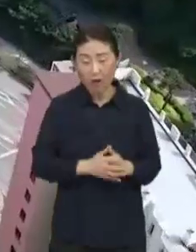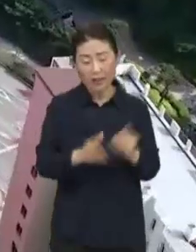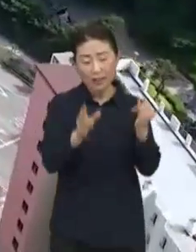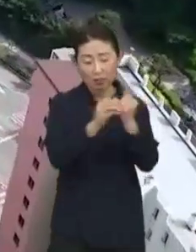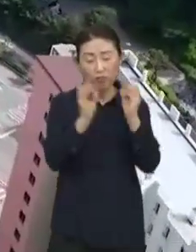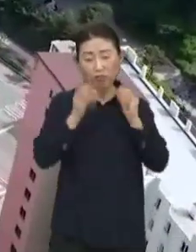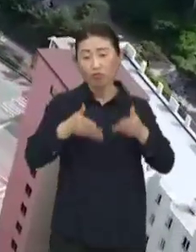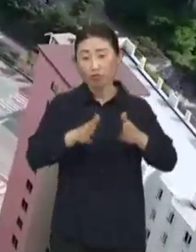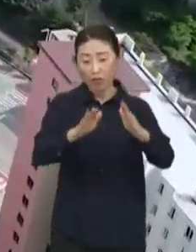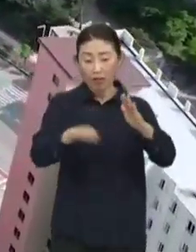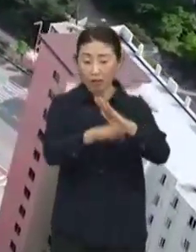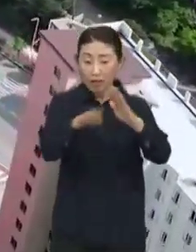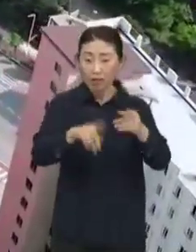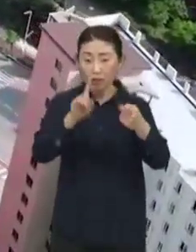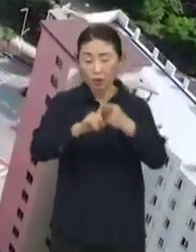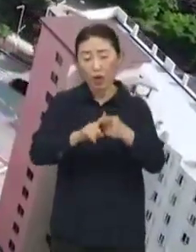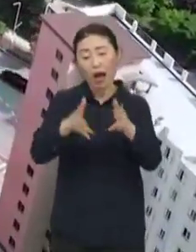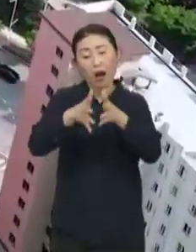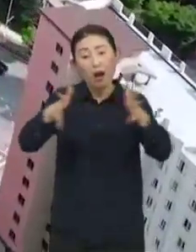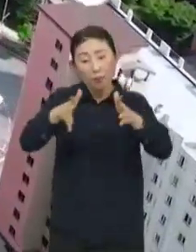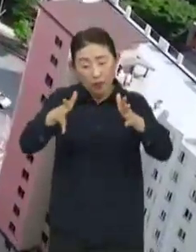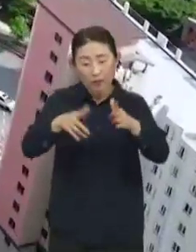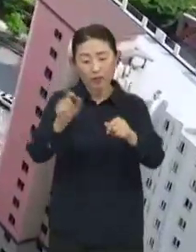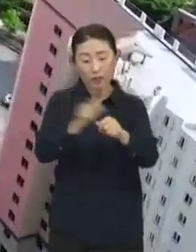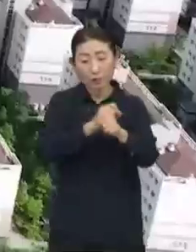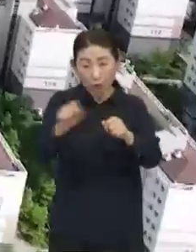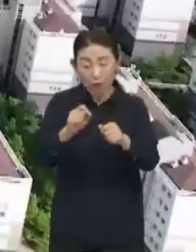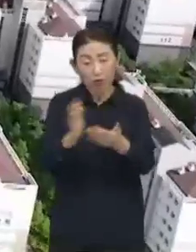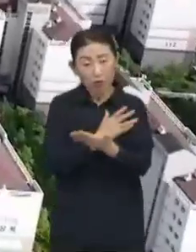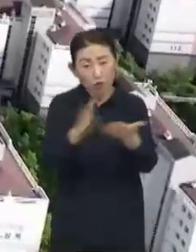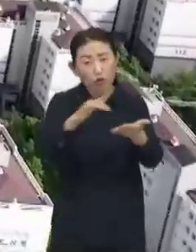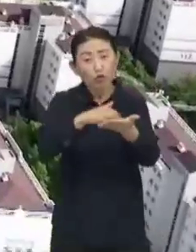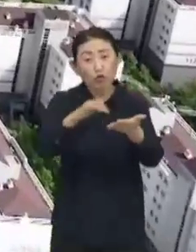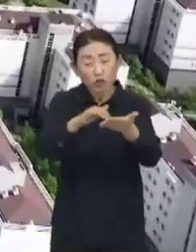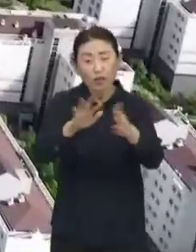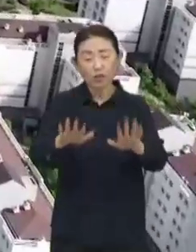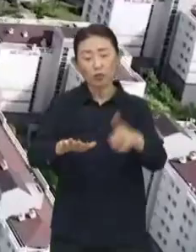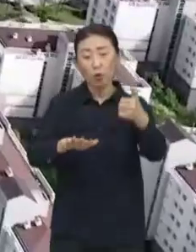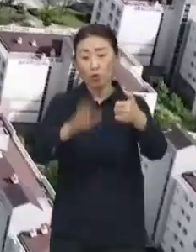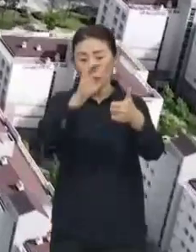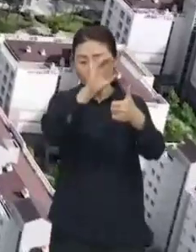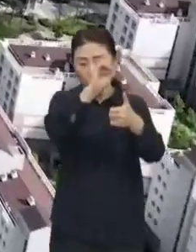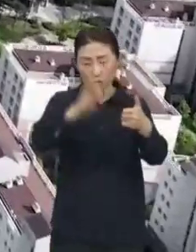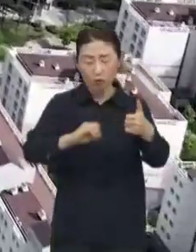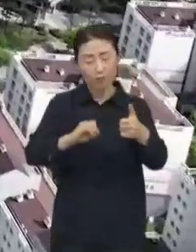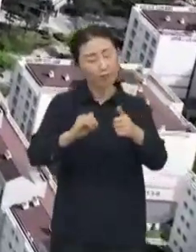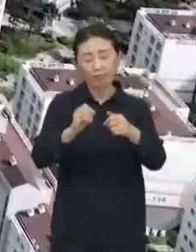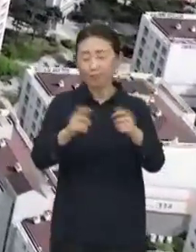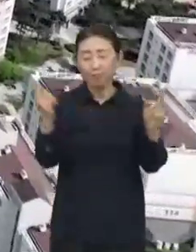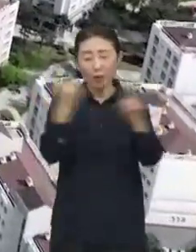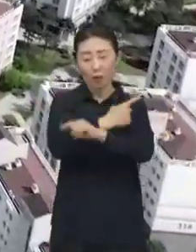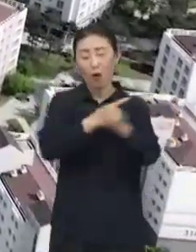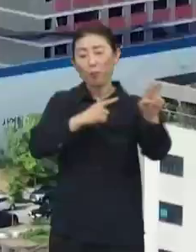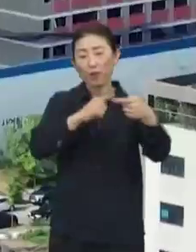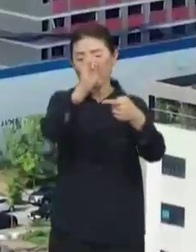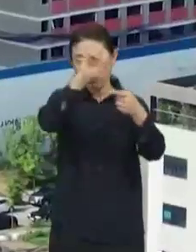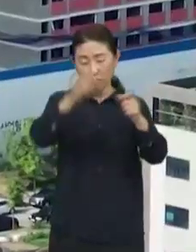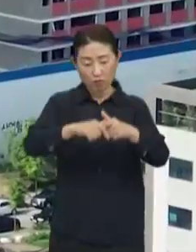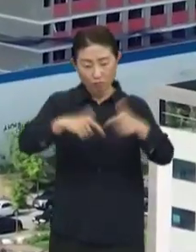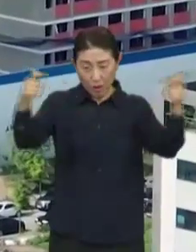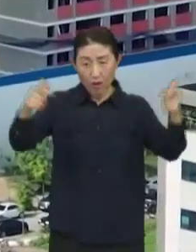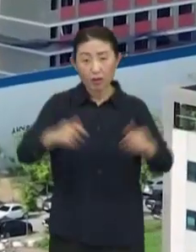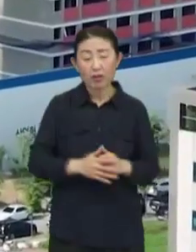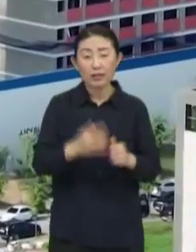임신, 출산 가구에 대한 공공아파트 특별 공급 비율을 현재 55%에서 최대 100%까지 대폭